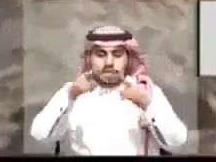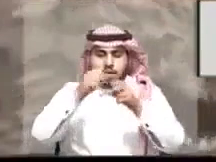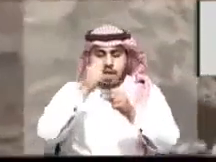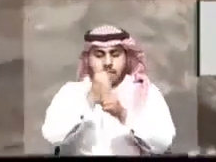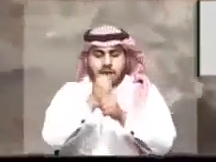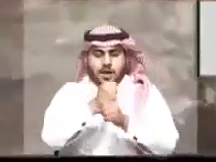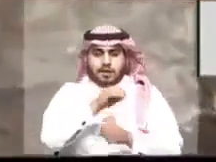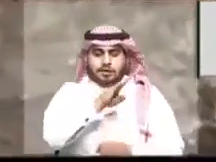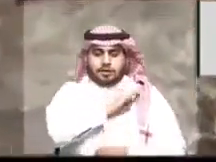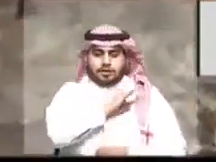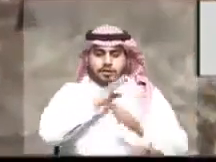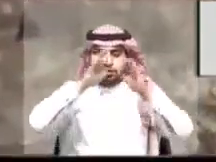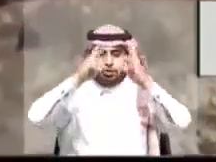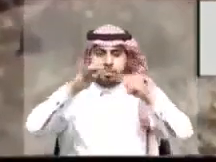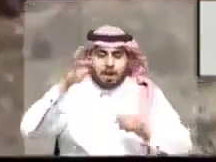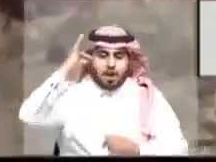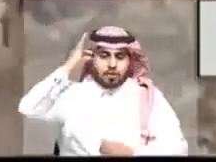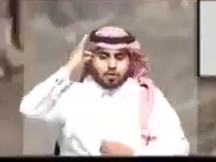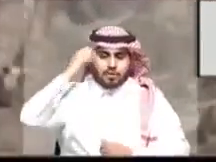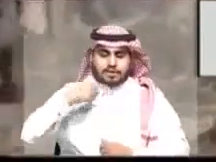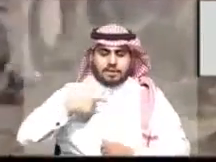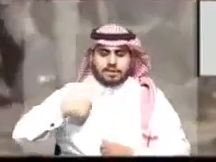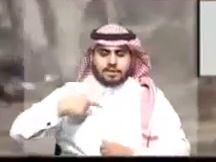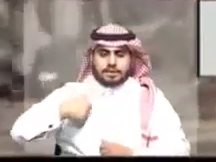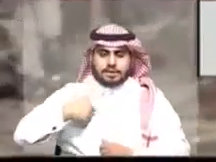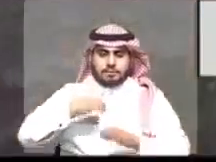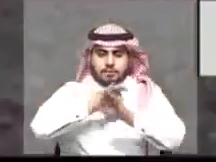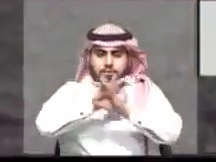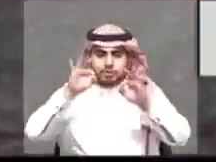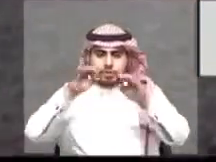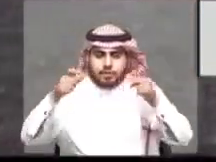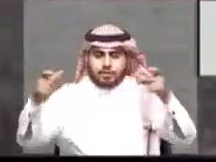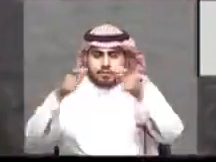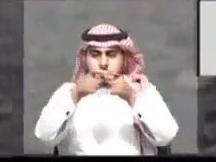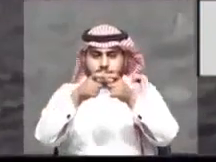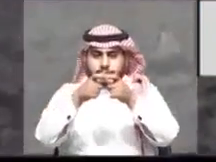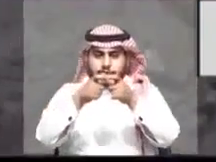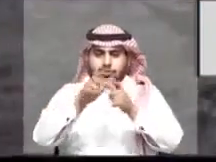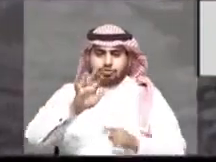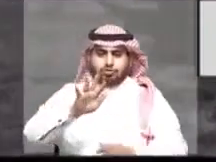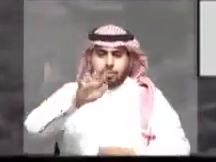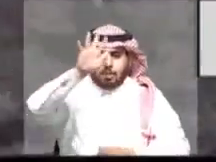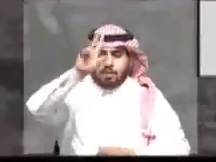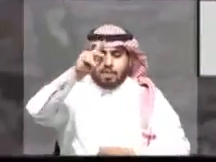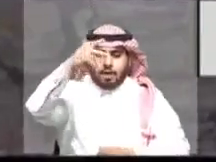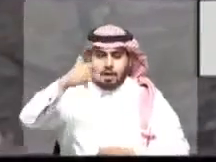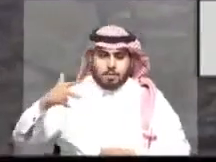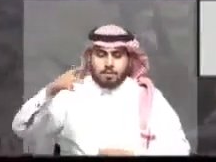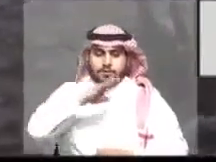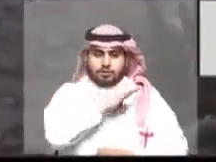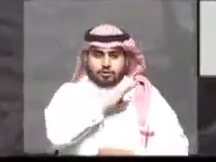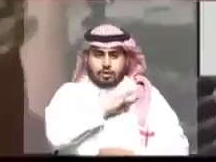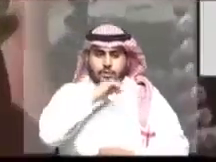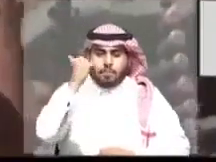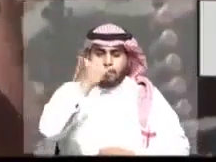عليها عملية الجبال السود أمنت الطرق المؤدية للمحافظة من جهة الشمال والغرب، وتمركزت وحدات الجيش